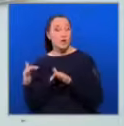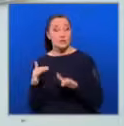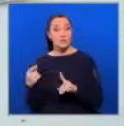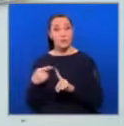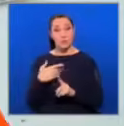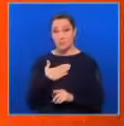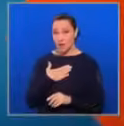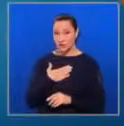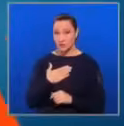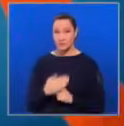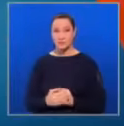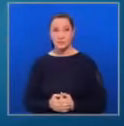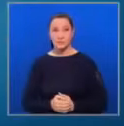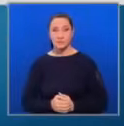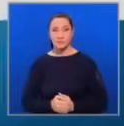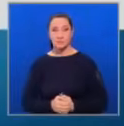спрямо нас